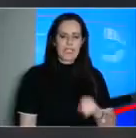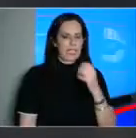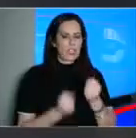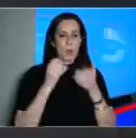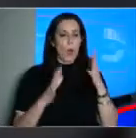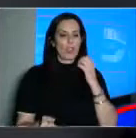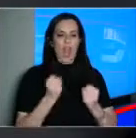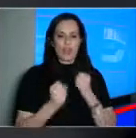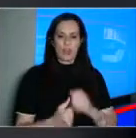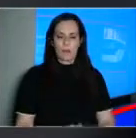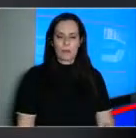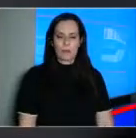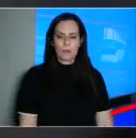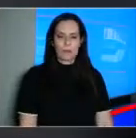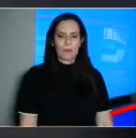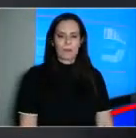מאוד קשה.